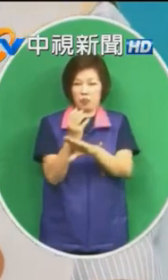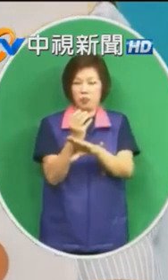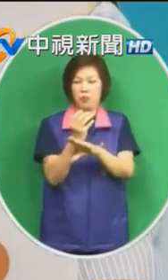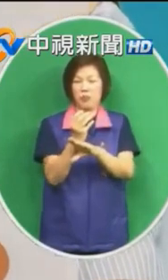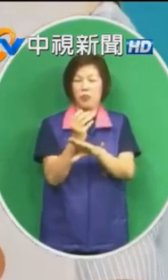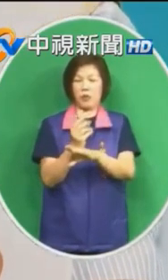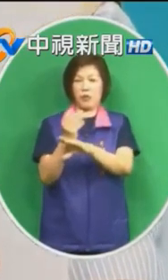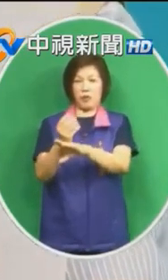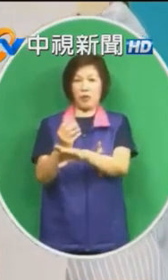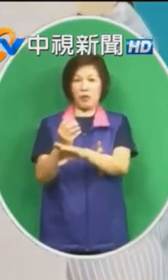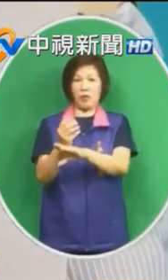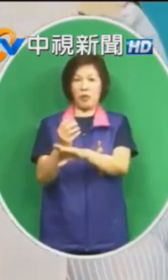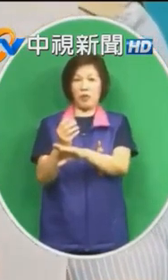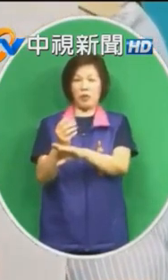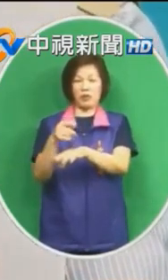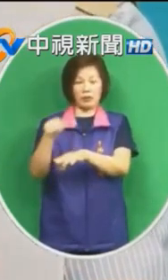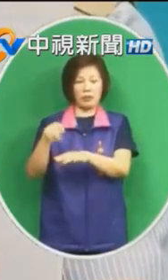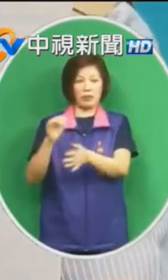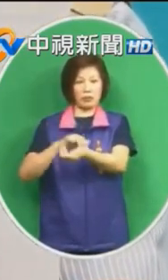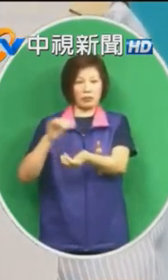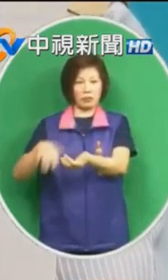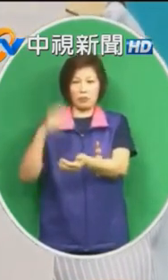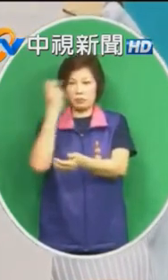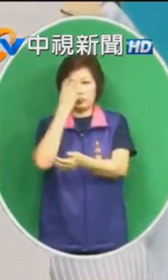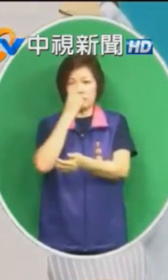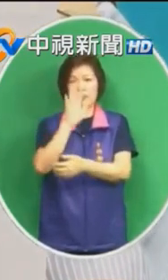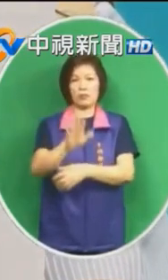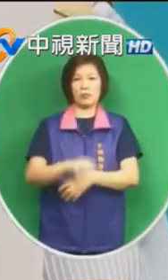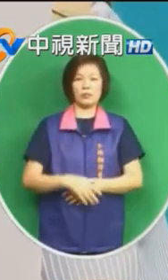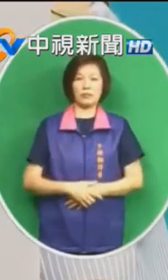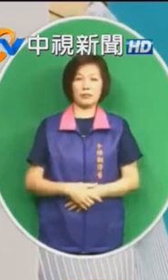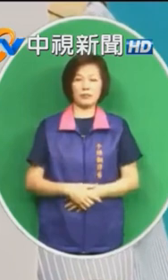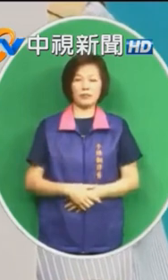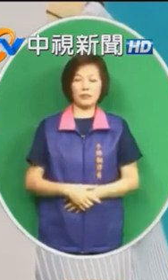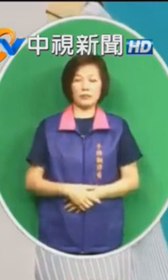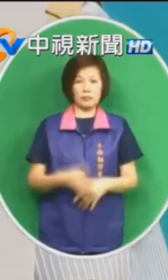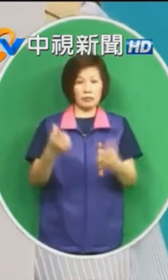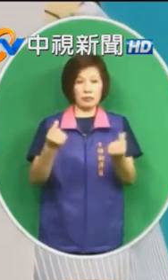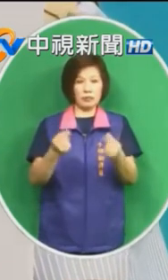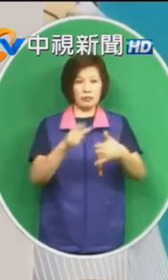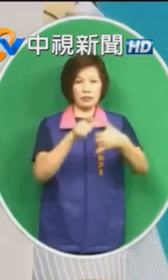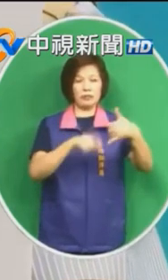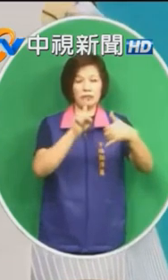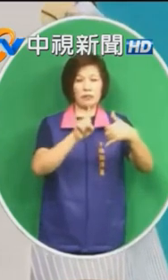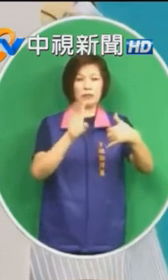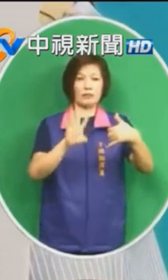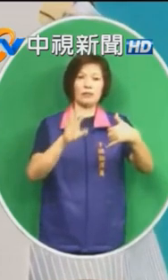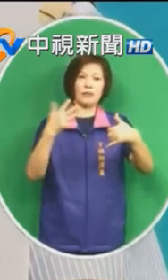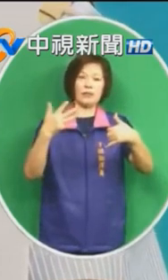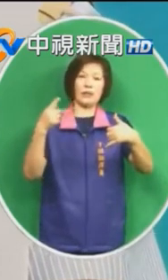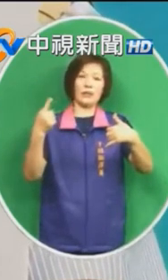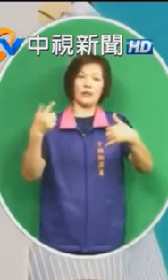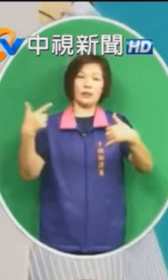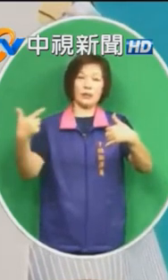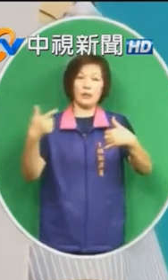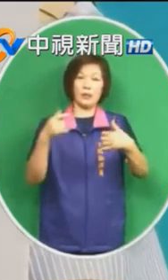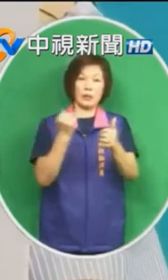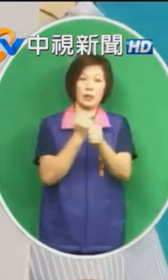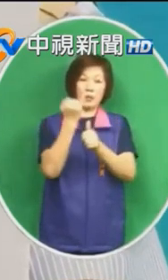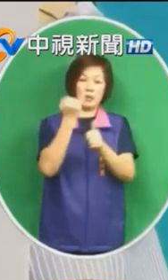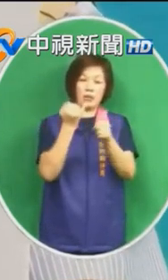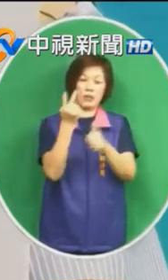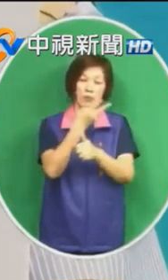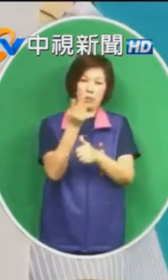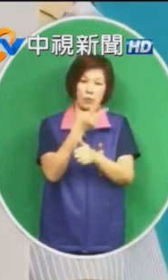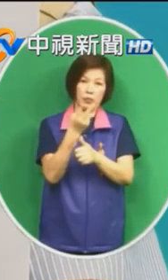送到医院里面去做裁剪的工作。那同样的那个14816，他们夫妻在早上